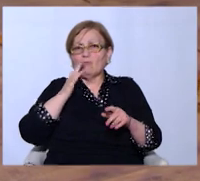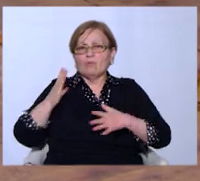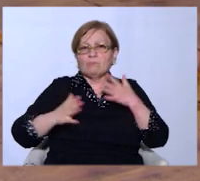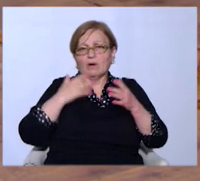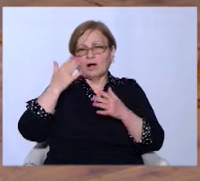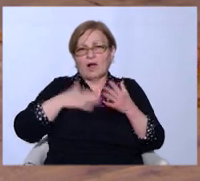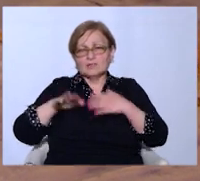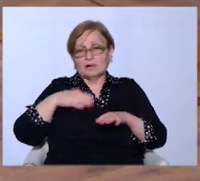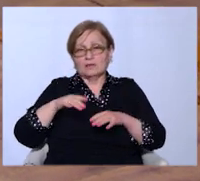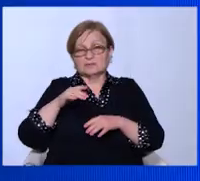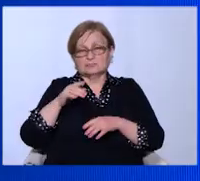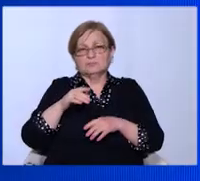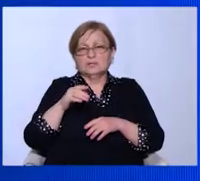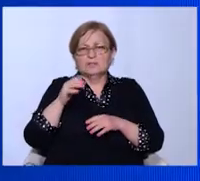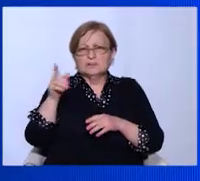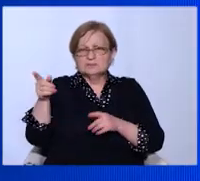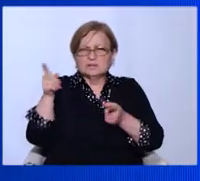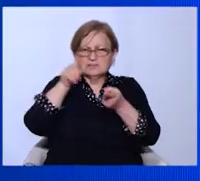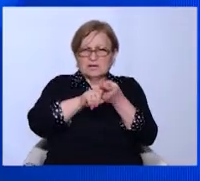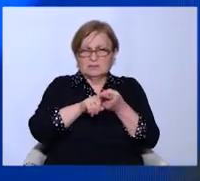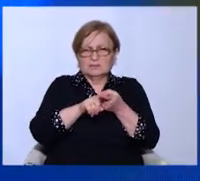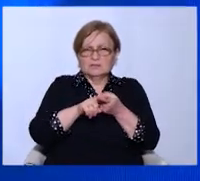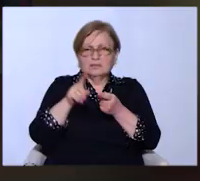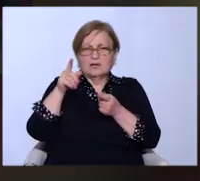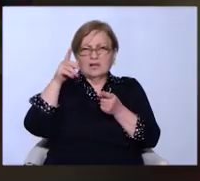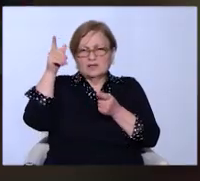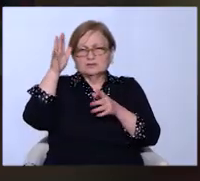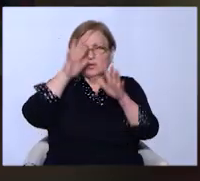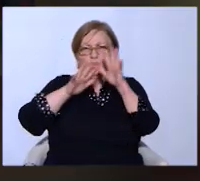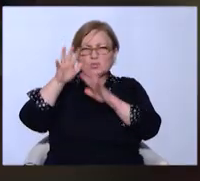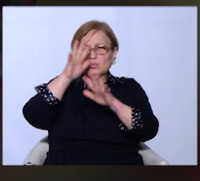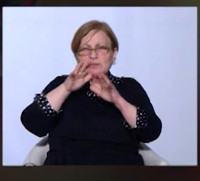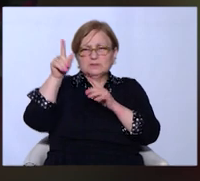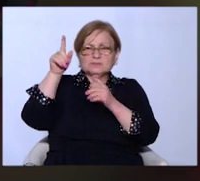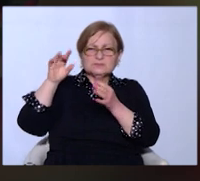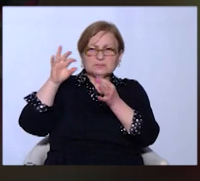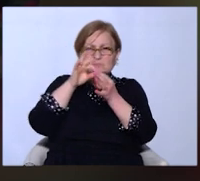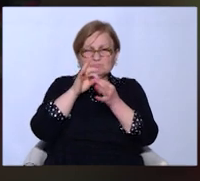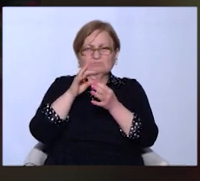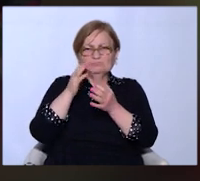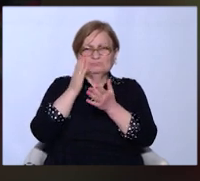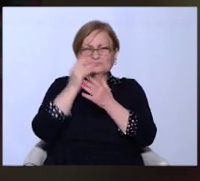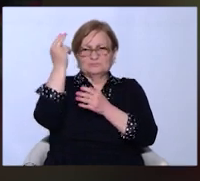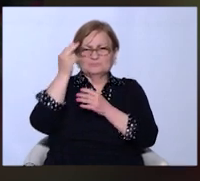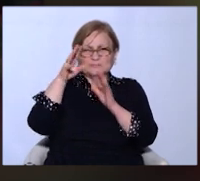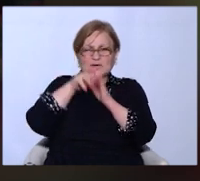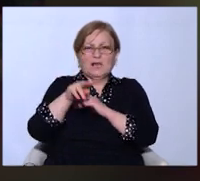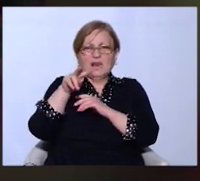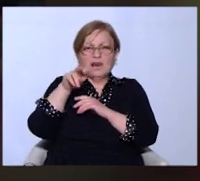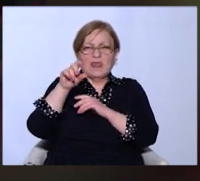მოიბან შენი ირმის ფეხები. დემონი ასევე ვრუბელის ერთ-ერთი ნახატი არის, ეს არის ილუსტრაცია